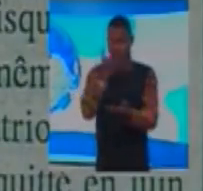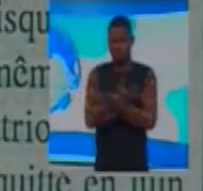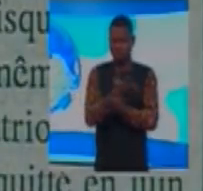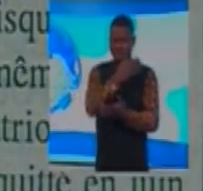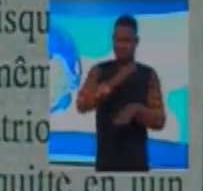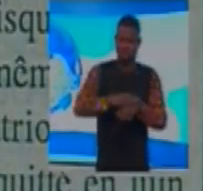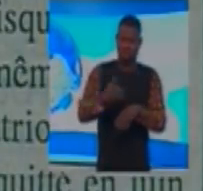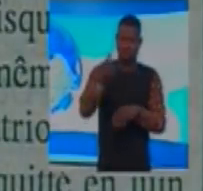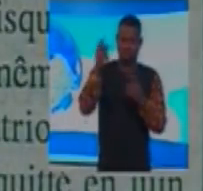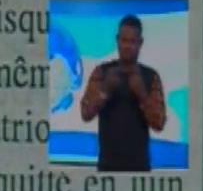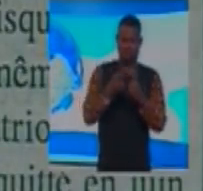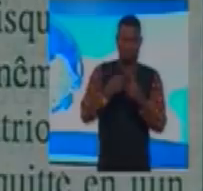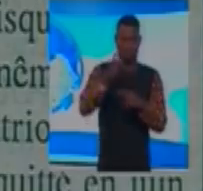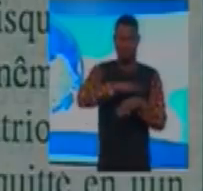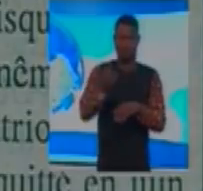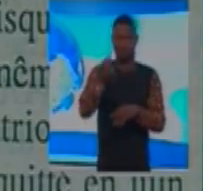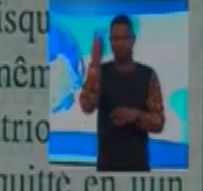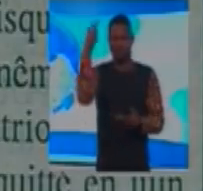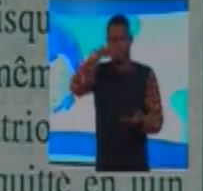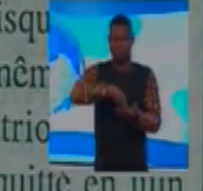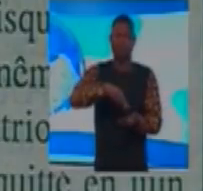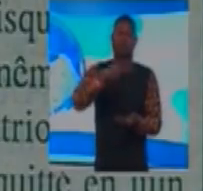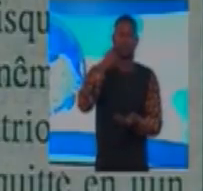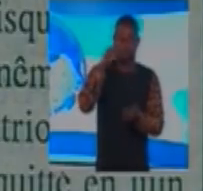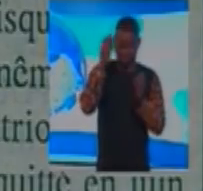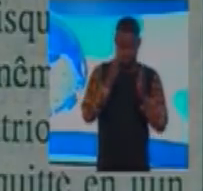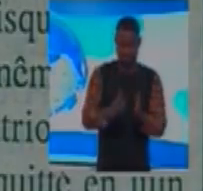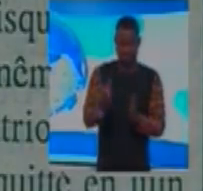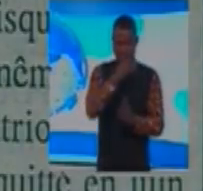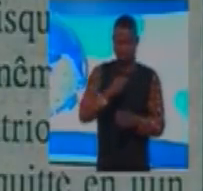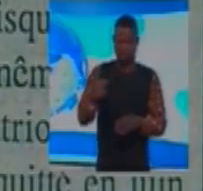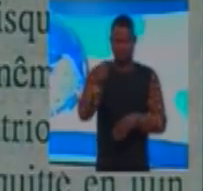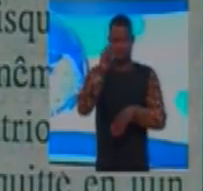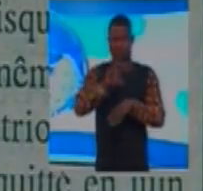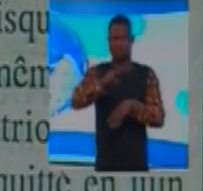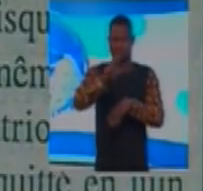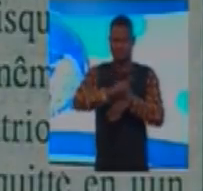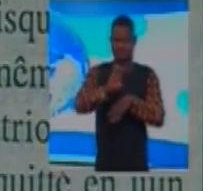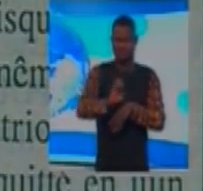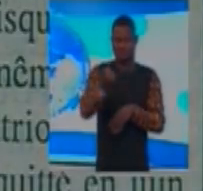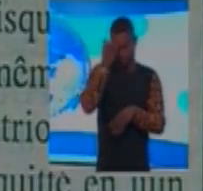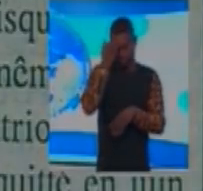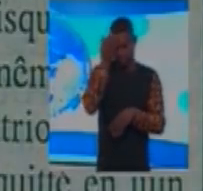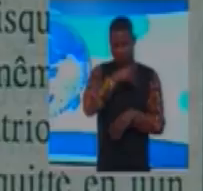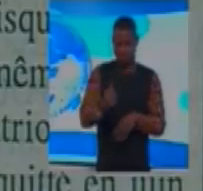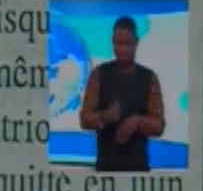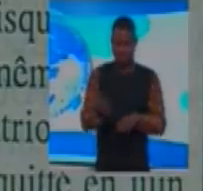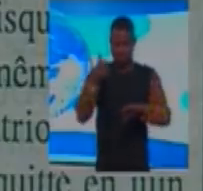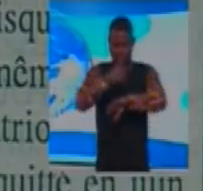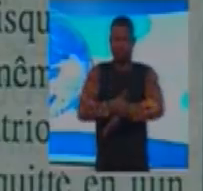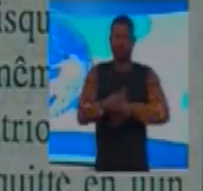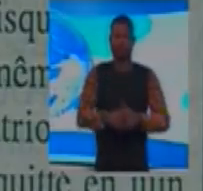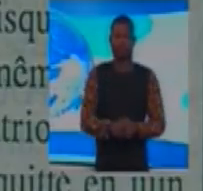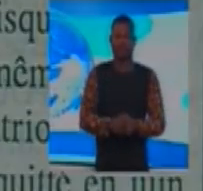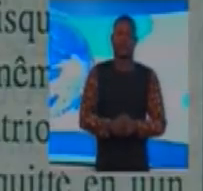après le cas de Thomas Lubanga en 2012, qu'un milicien congolais est reconnu coupable des faits à lui reprocher. Et Ntaganda